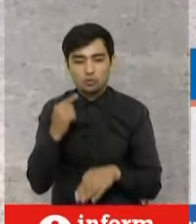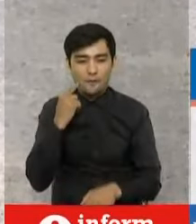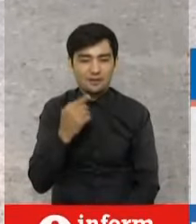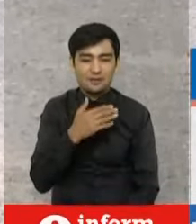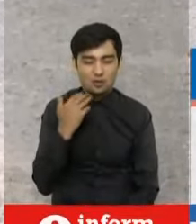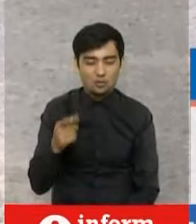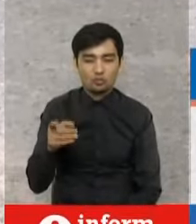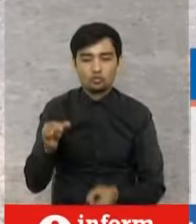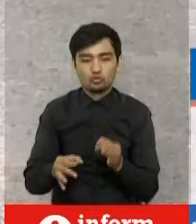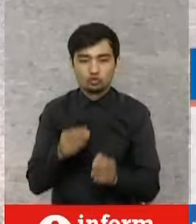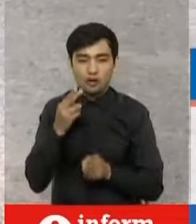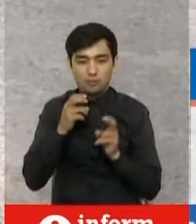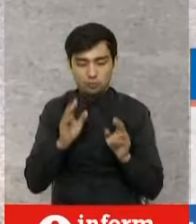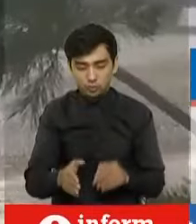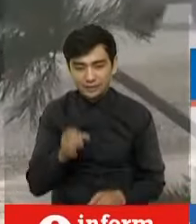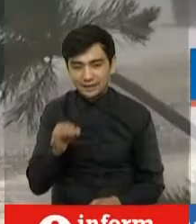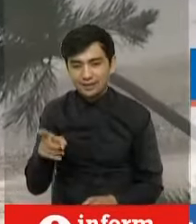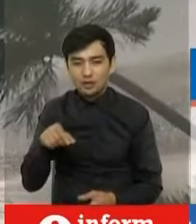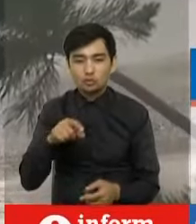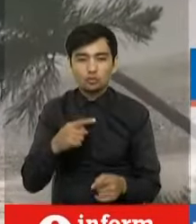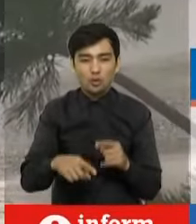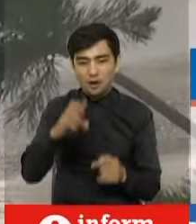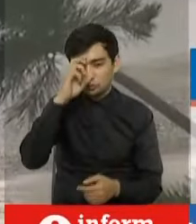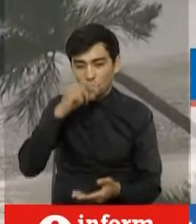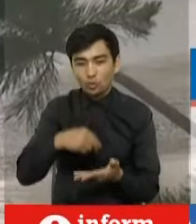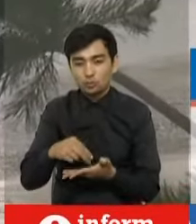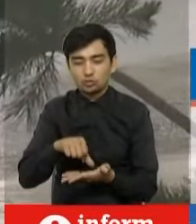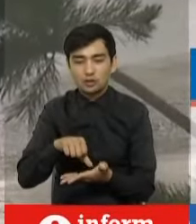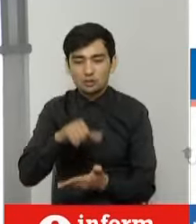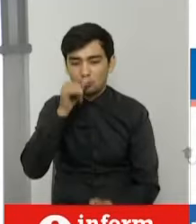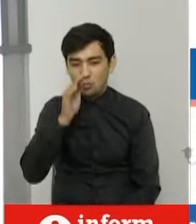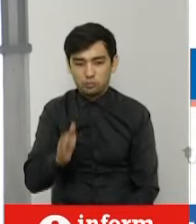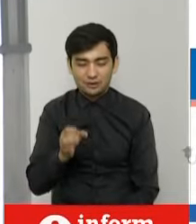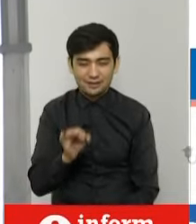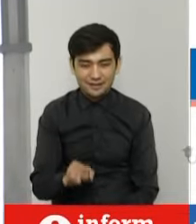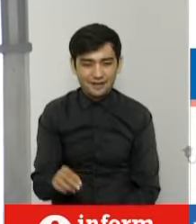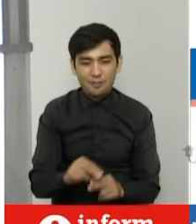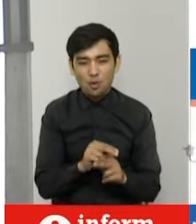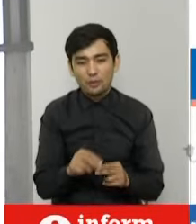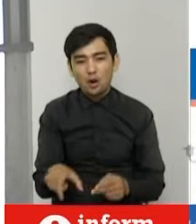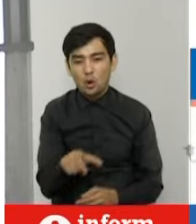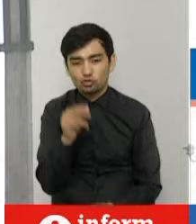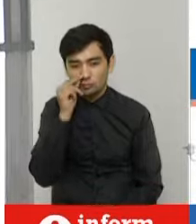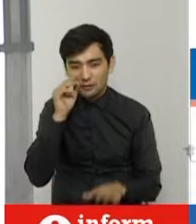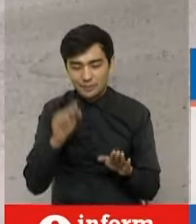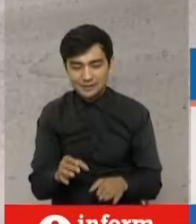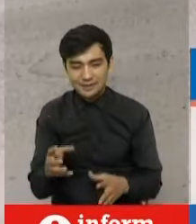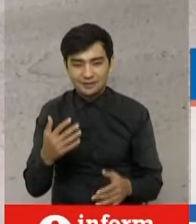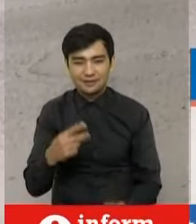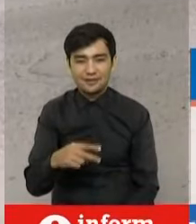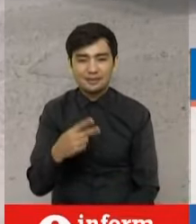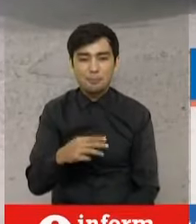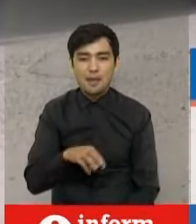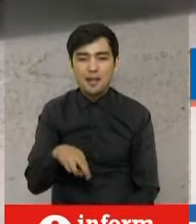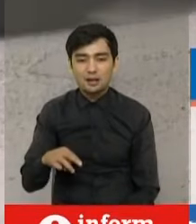них подадут в суд, и они уже не смогут участвовать в госзакупках. В этом году на содержание и ремонт дорог в Шымкенте выделили порядка 20 миллиардов